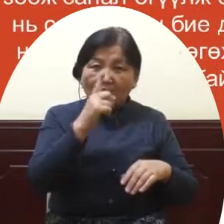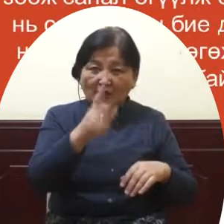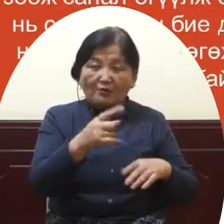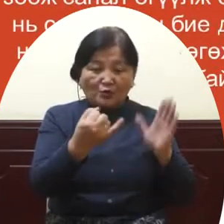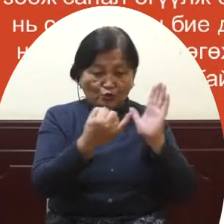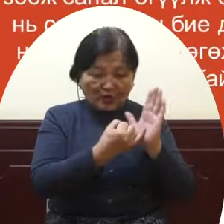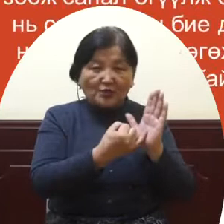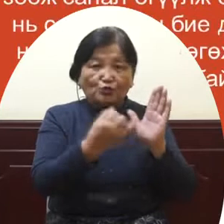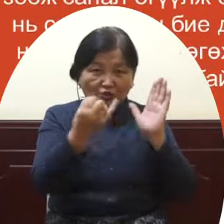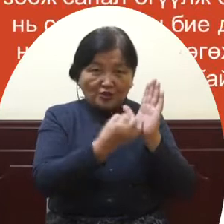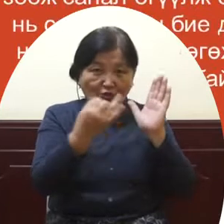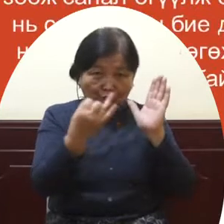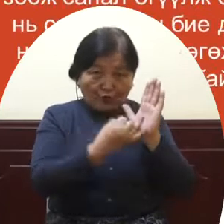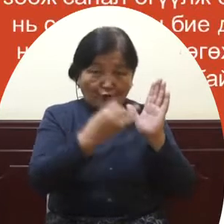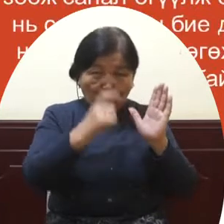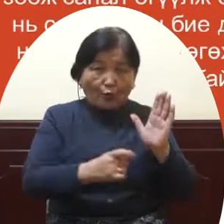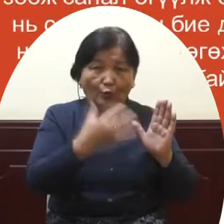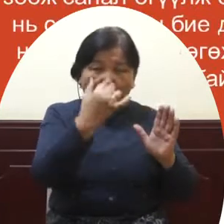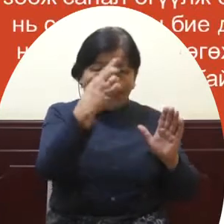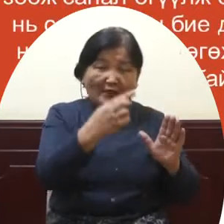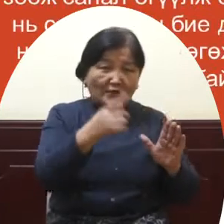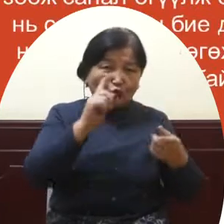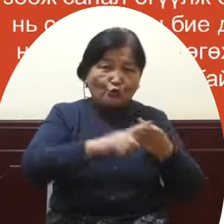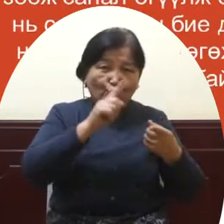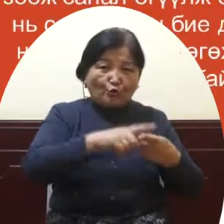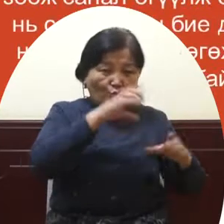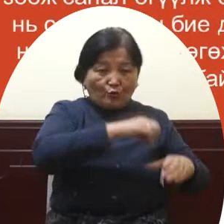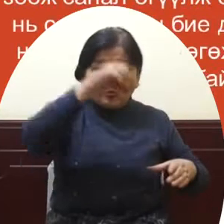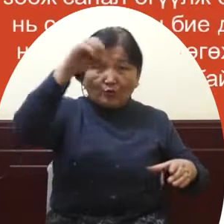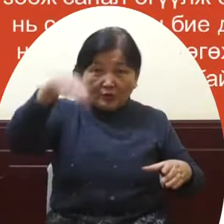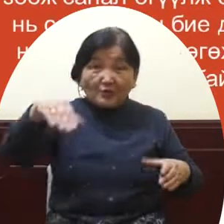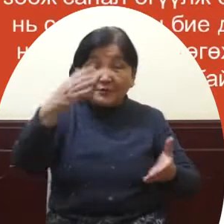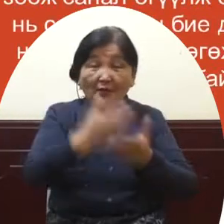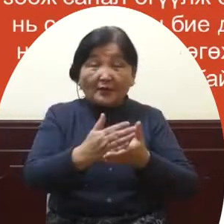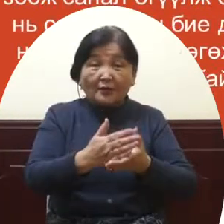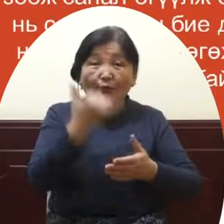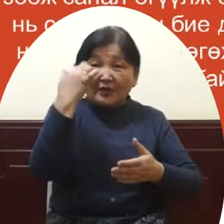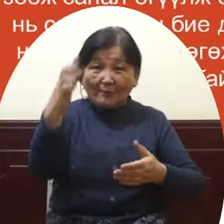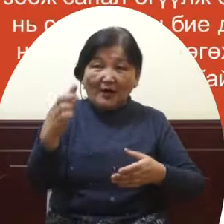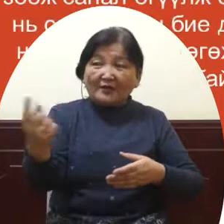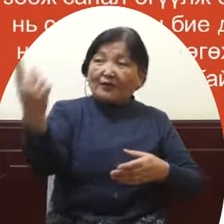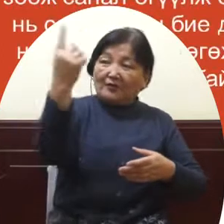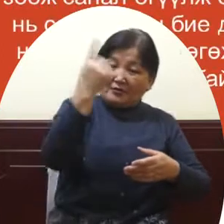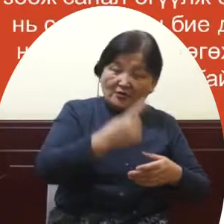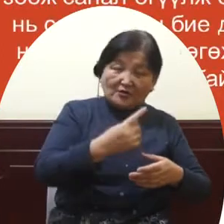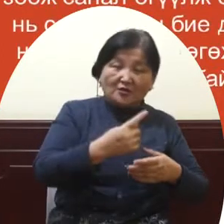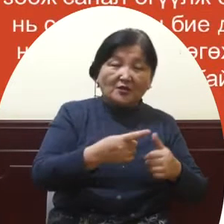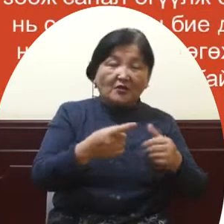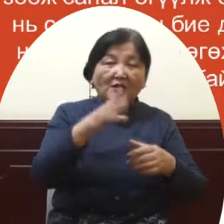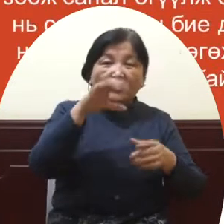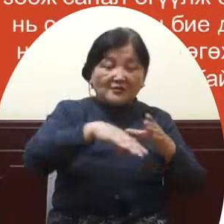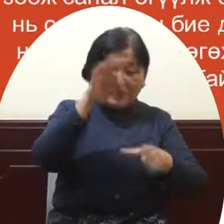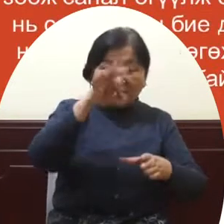сонгогч шилжих хөдөлгөөн хийгдэж, харин Улаанбаатар хотод ирж бүртгүүлж санал